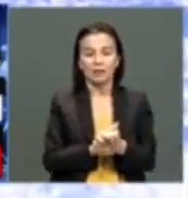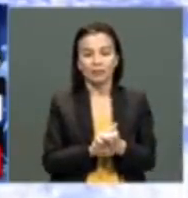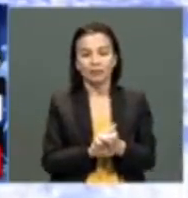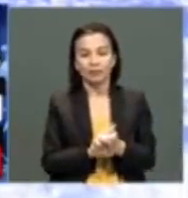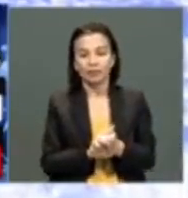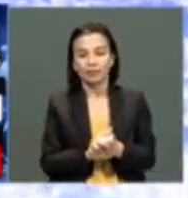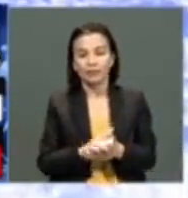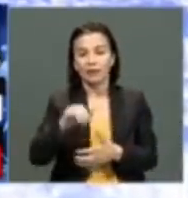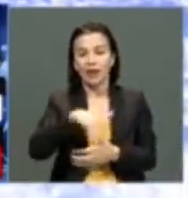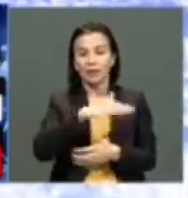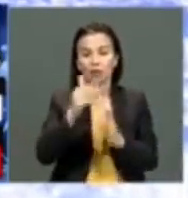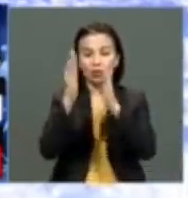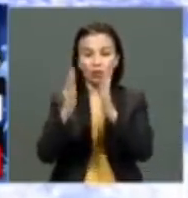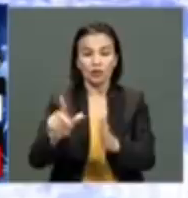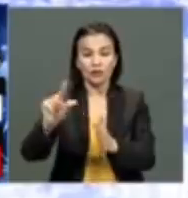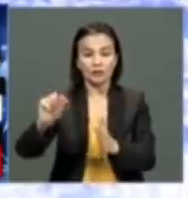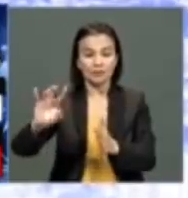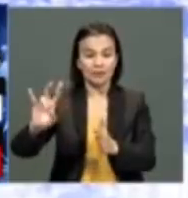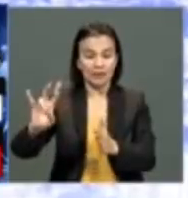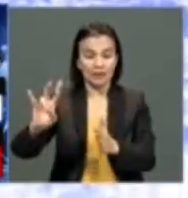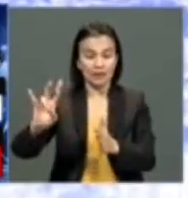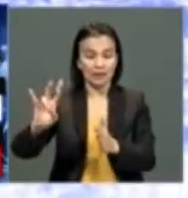คือคือเอกสารเข้ามามีครบถ้วนทั้งหมดเนี่ยมีหมดอ่ะนะอันที่สองก็คือมีเอกสารที่ประสานกันระหว่างภายในหน่วยงานของไทยเราเองเพื่อปรากฏชื่อของเขาว่าเขาจะต้องมีเข้ามาให้ครบเนี่ยทุกคนนะ27